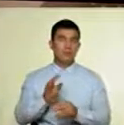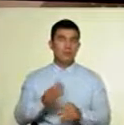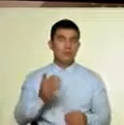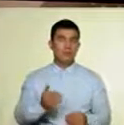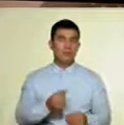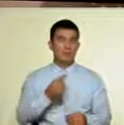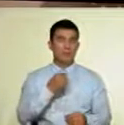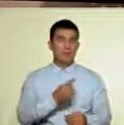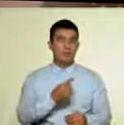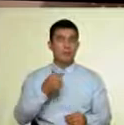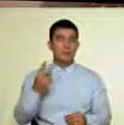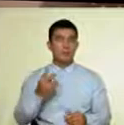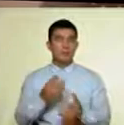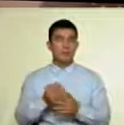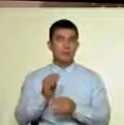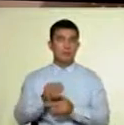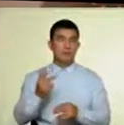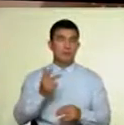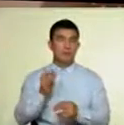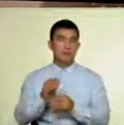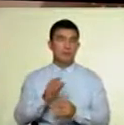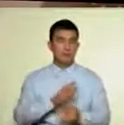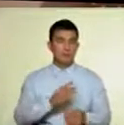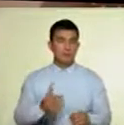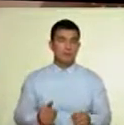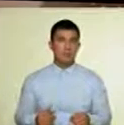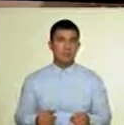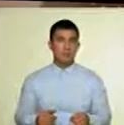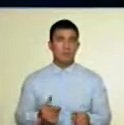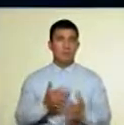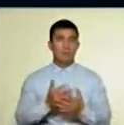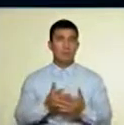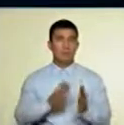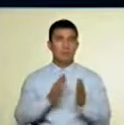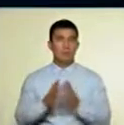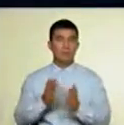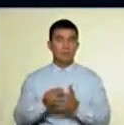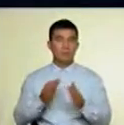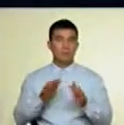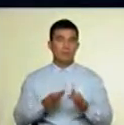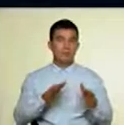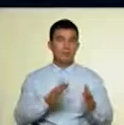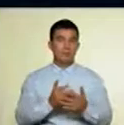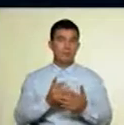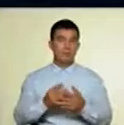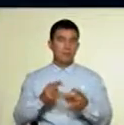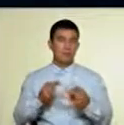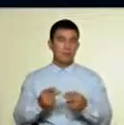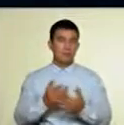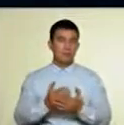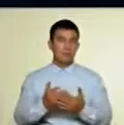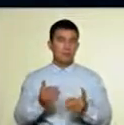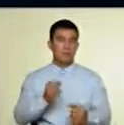ga 2 ni qo'shib 3-chi darajani hosil qilib oldik. Endi o'rniga o'rin qo'yib olamiz. Demek